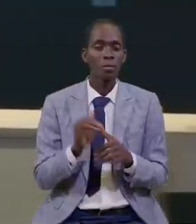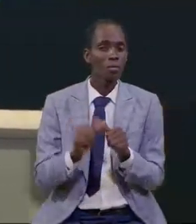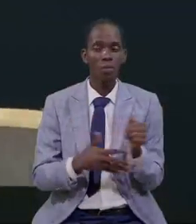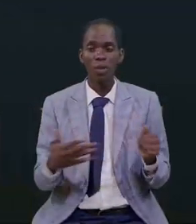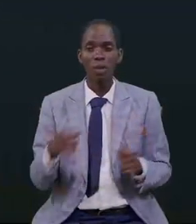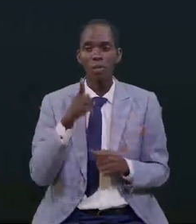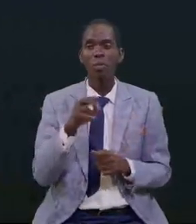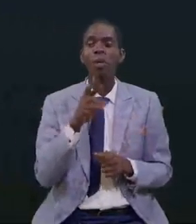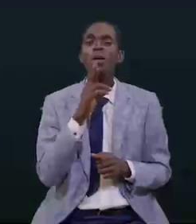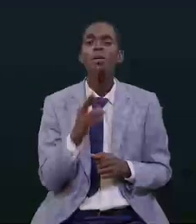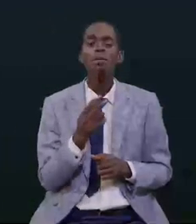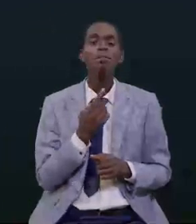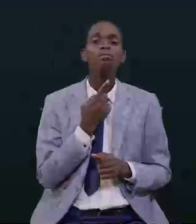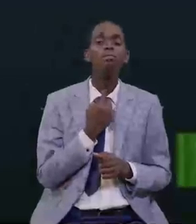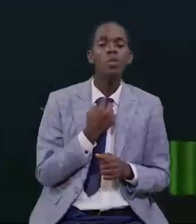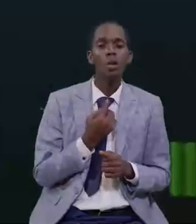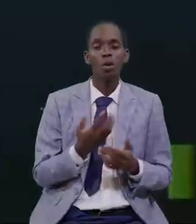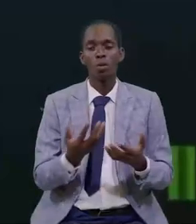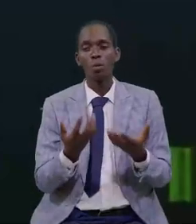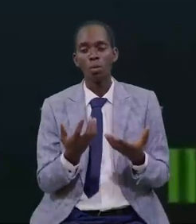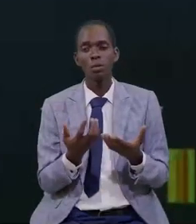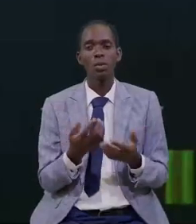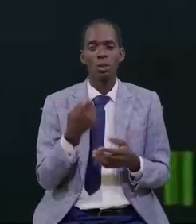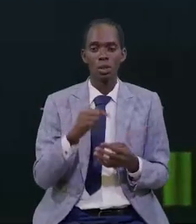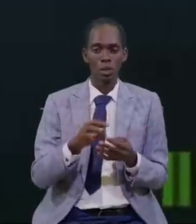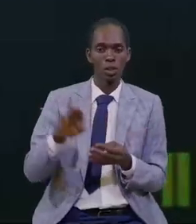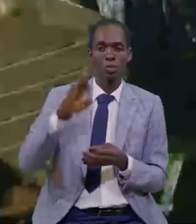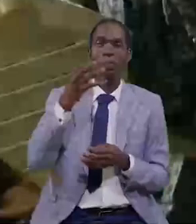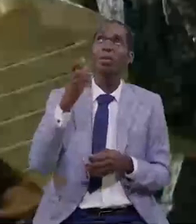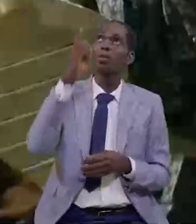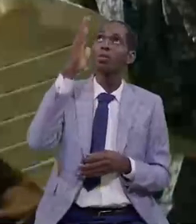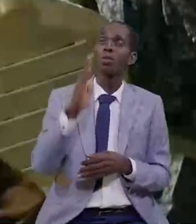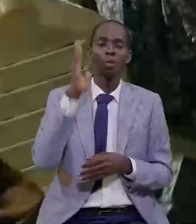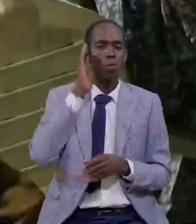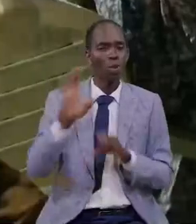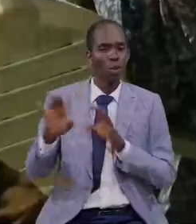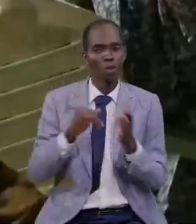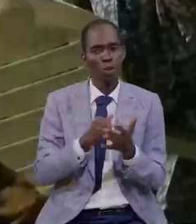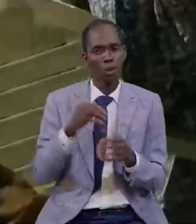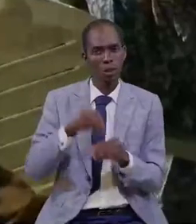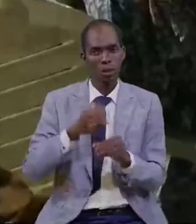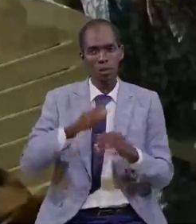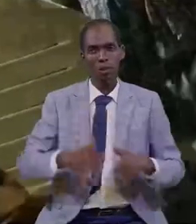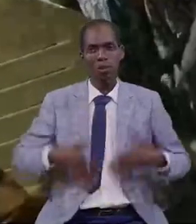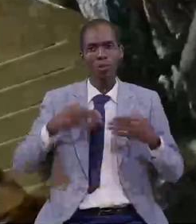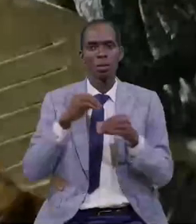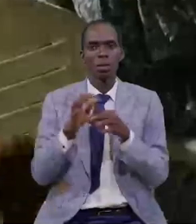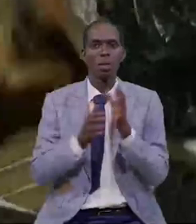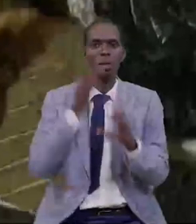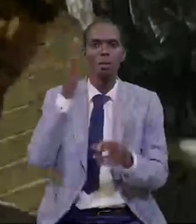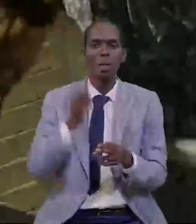as soif l'Esprit de Dieu va le faire dans ta vie au nom de